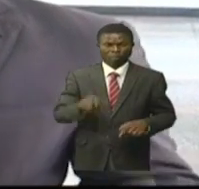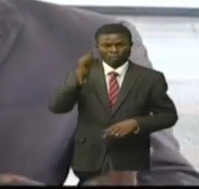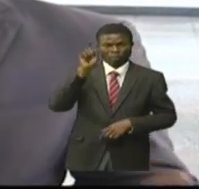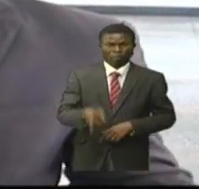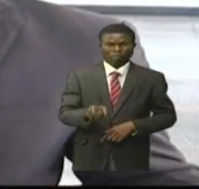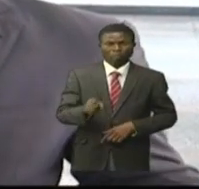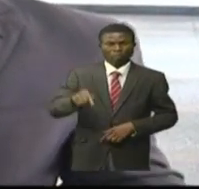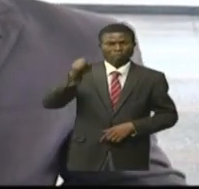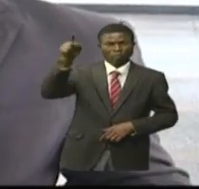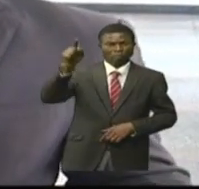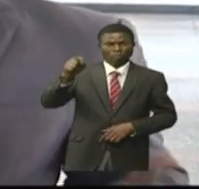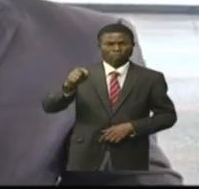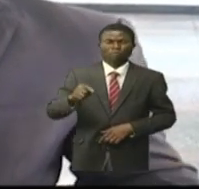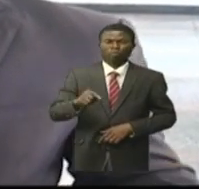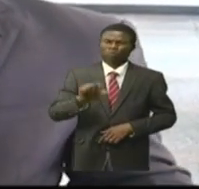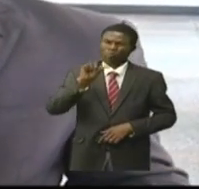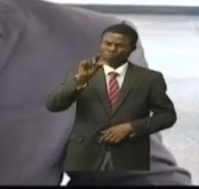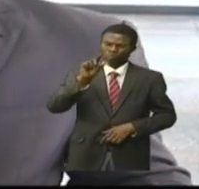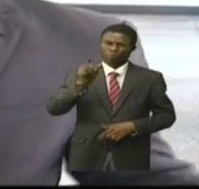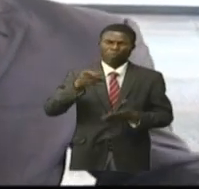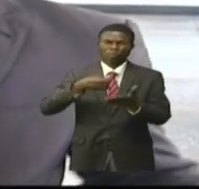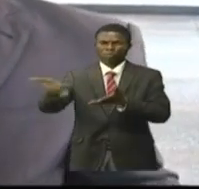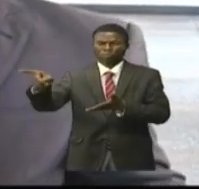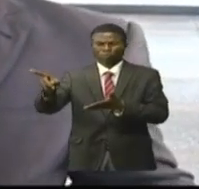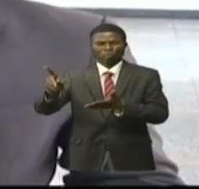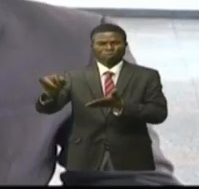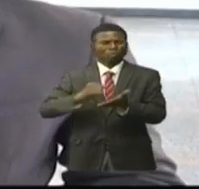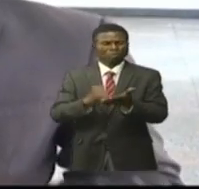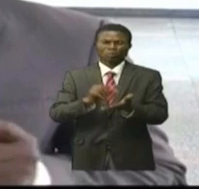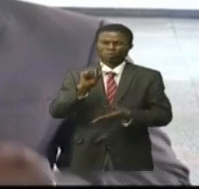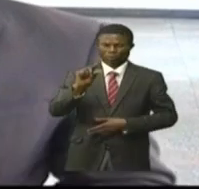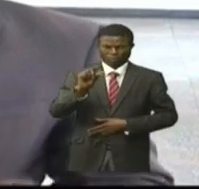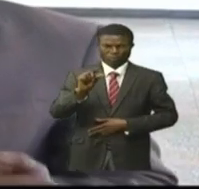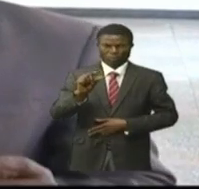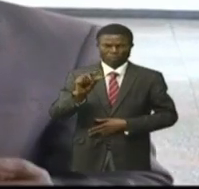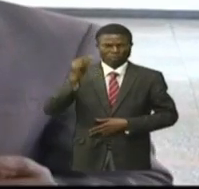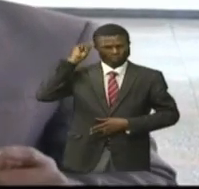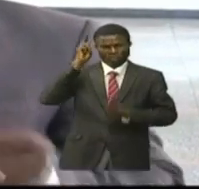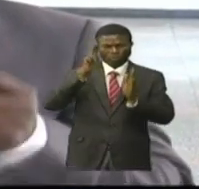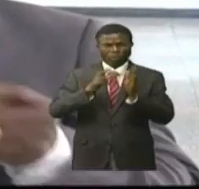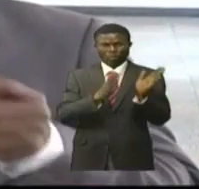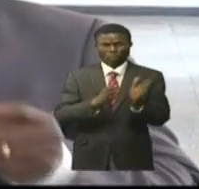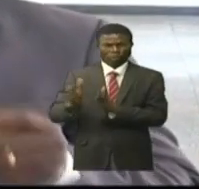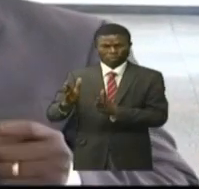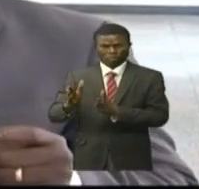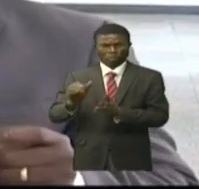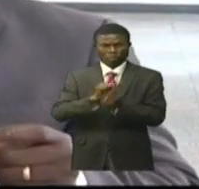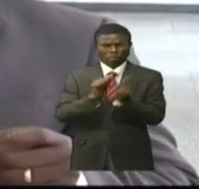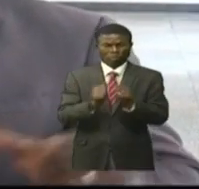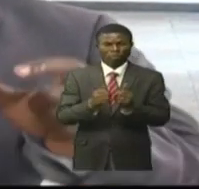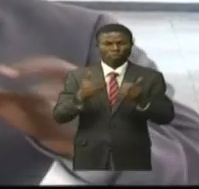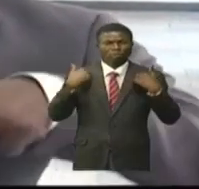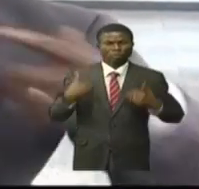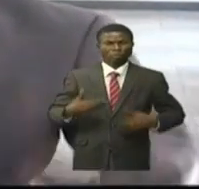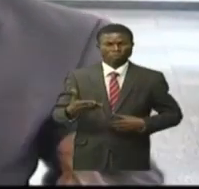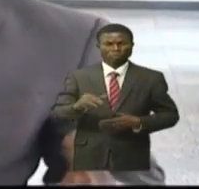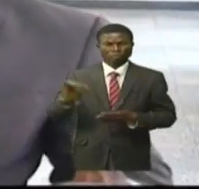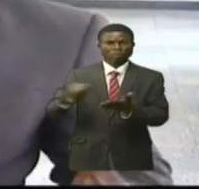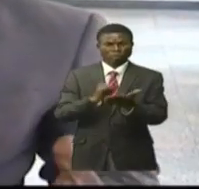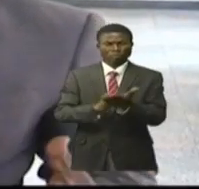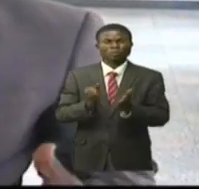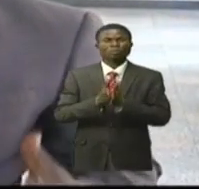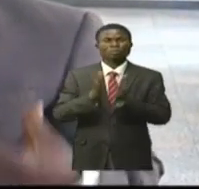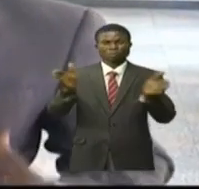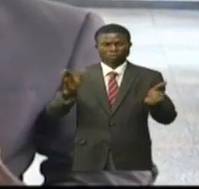que nous sommes il y a moins d'1% qui paye qui paye l'impôt parce que le gouvernement prévoit on sait qu'on sait les personnes physiques un impôt général